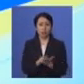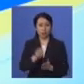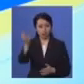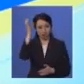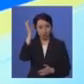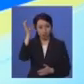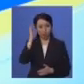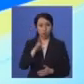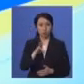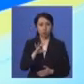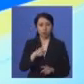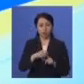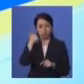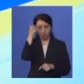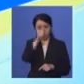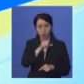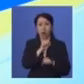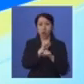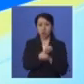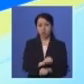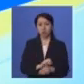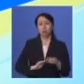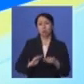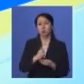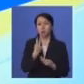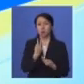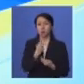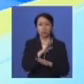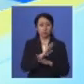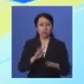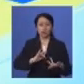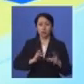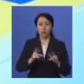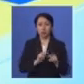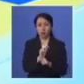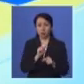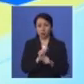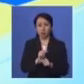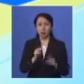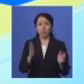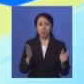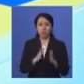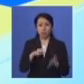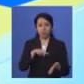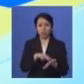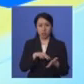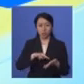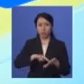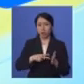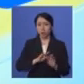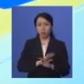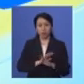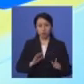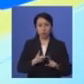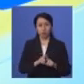юниверсити в этом учебном году остается прежней несмотря на дистанционный формат обучения снижение стоимости не планируется